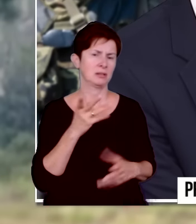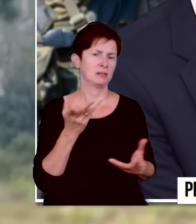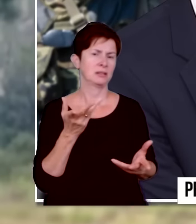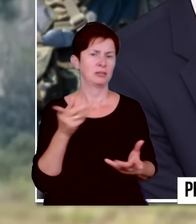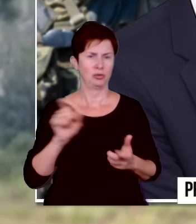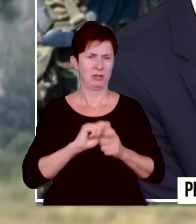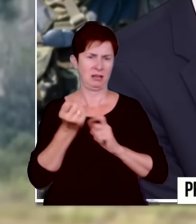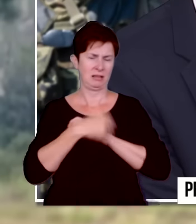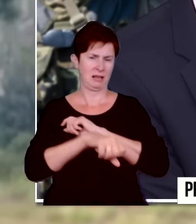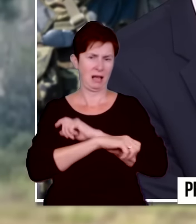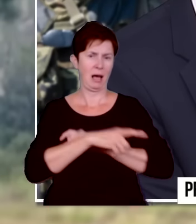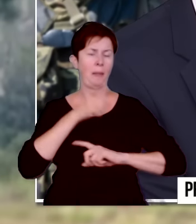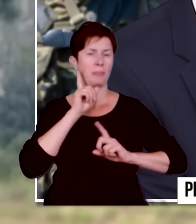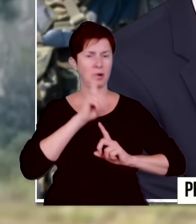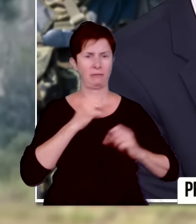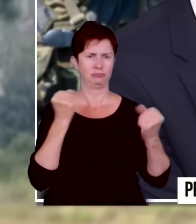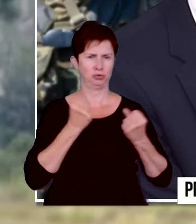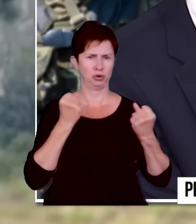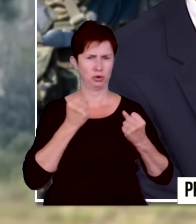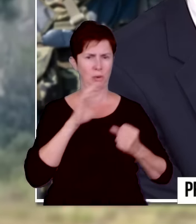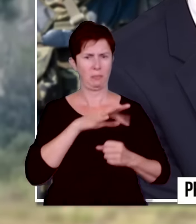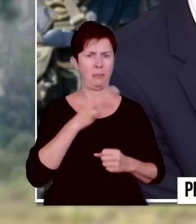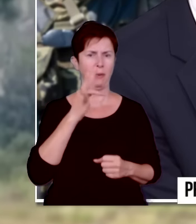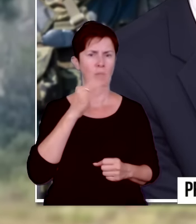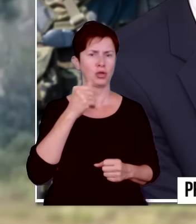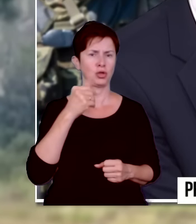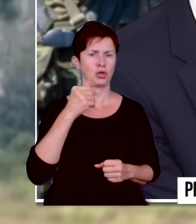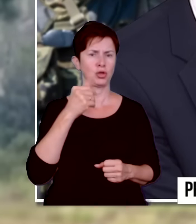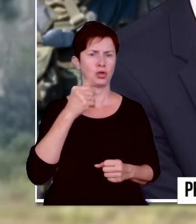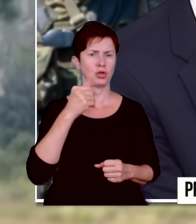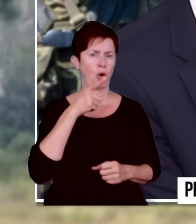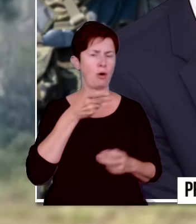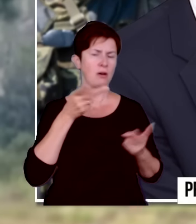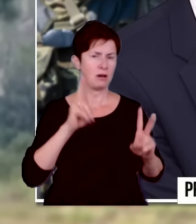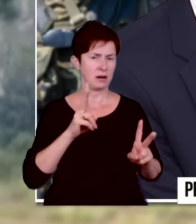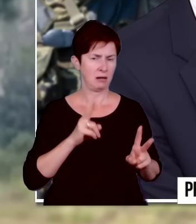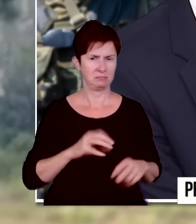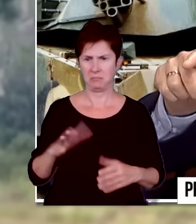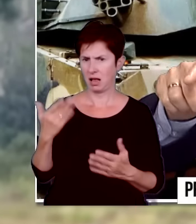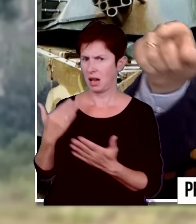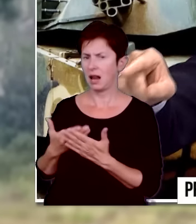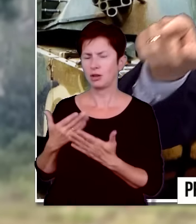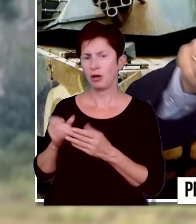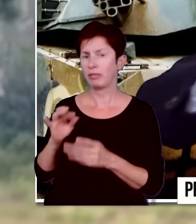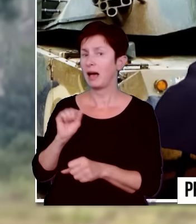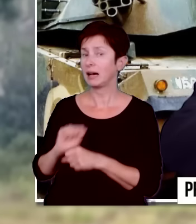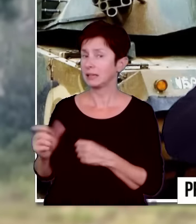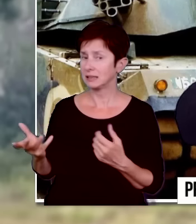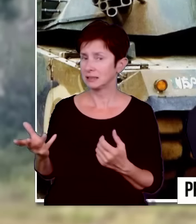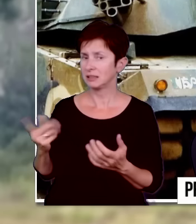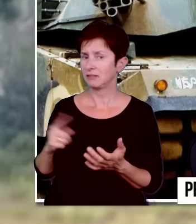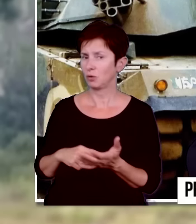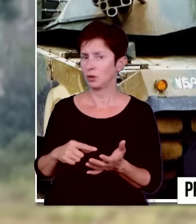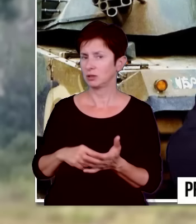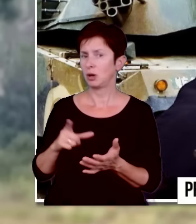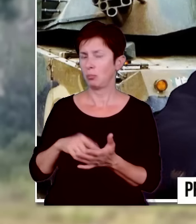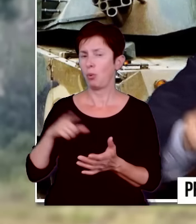realną siłę polityczną ma pan wiceminister Tomczyk i on realnie jest ministrem Ale skąd ta siła pochodzi jeszcze do powiedzmy no z tego Platformy